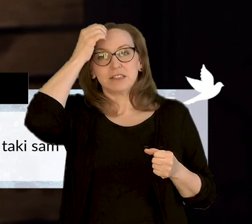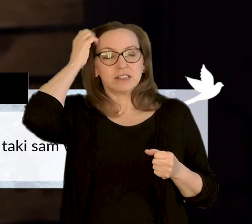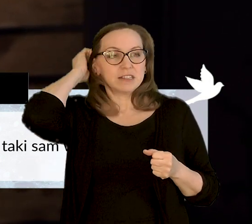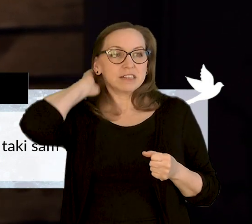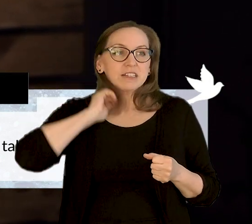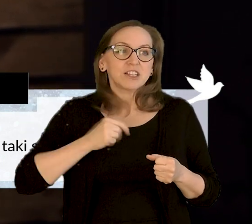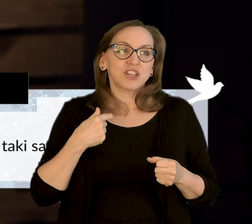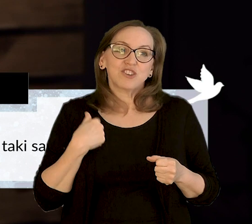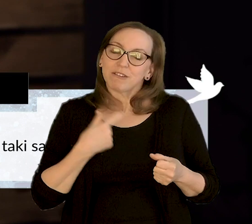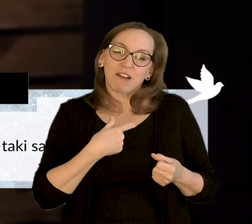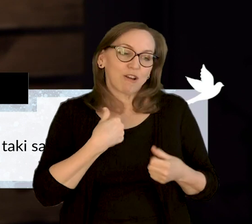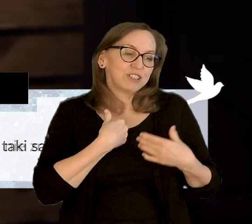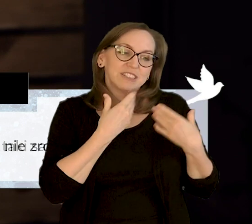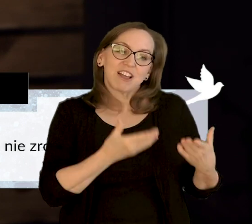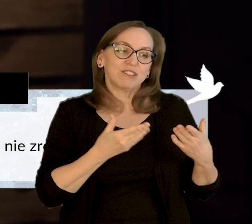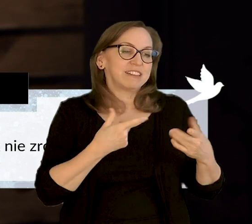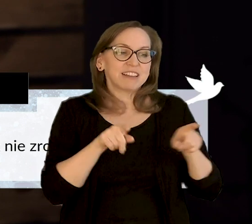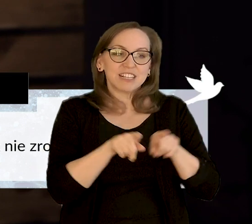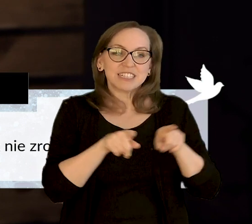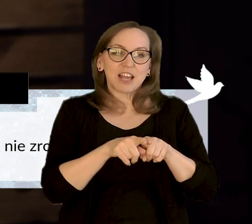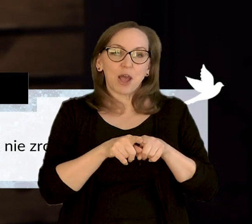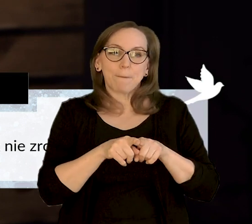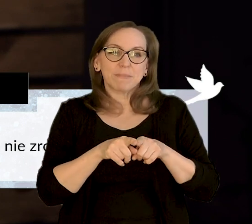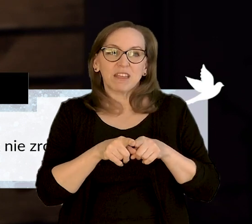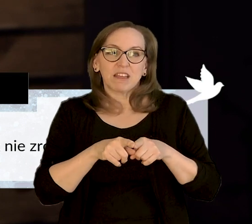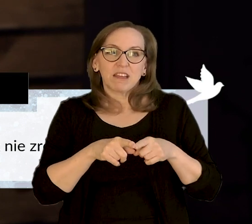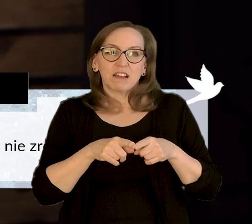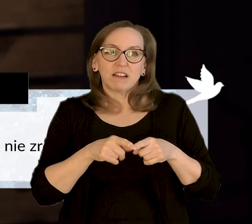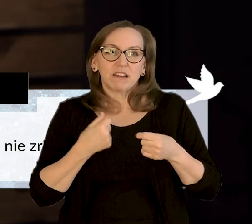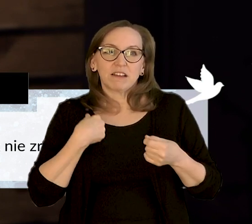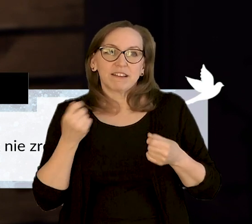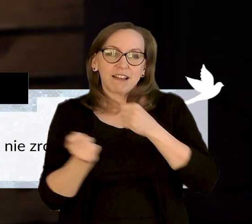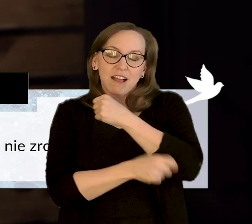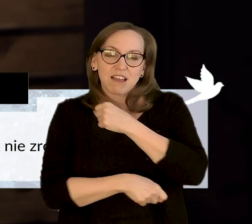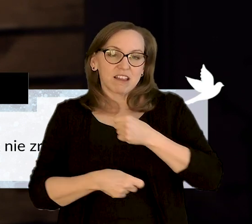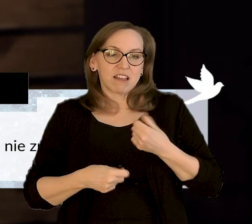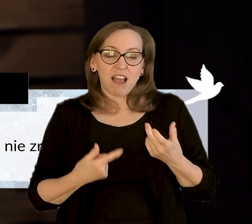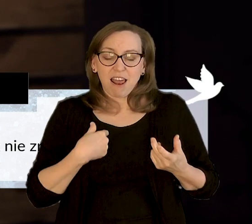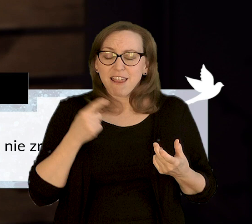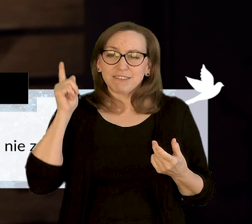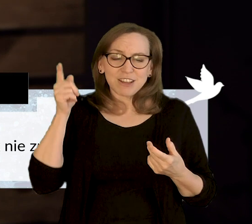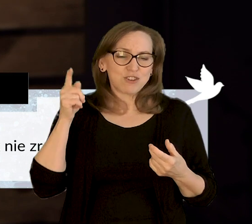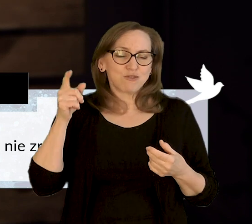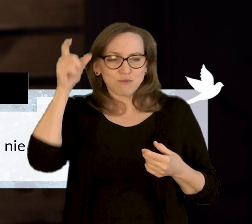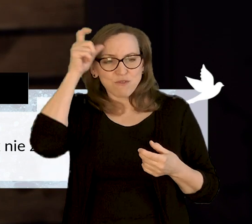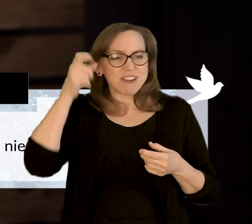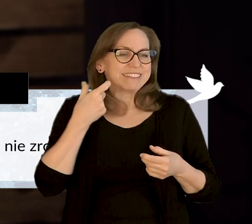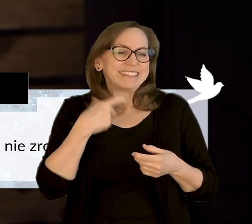wyrok? Nam wprawdzie sprawiedliwie, bo zasłużyliśmy na to. Ten człowiek jednak nie zrobił nic